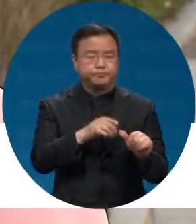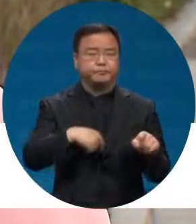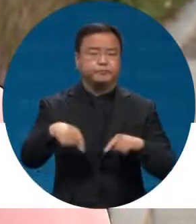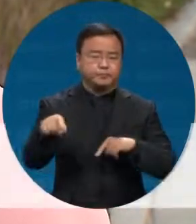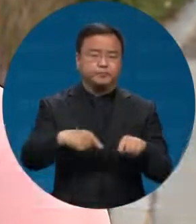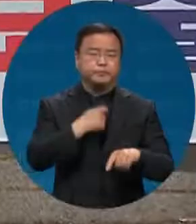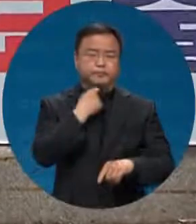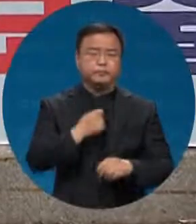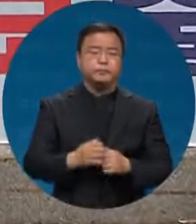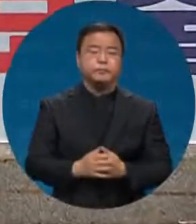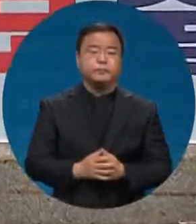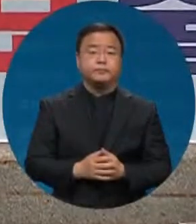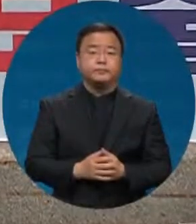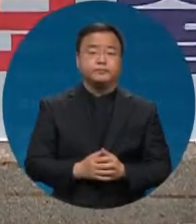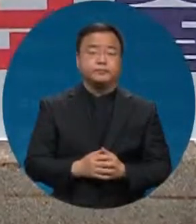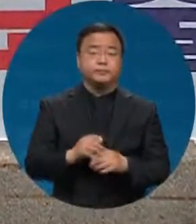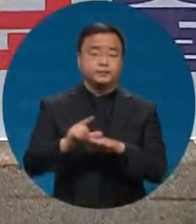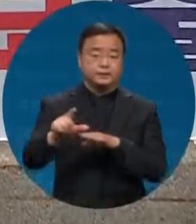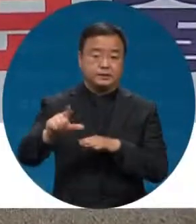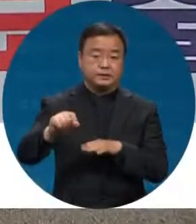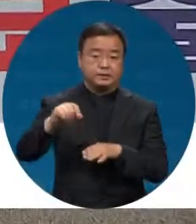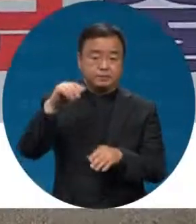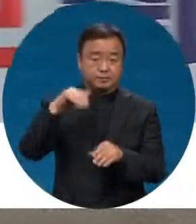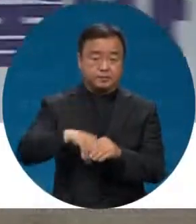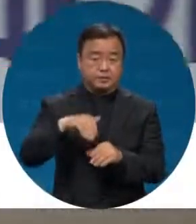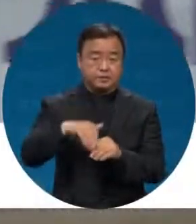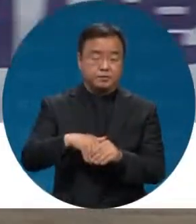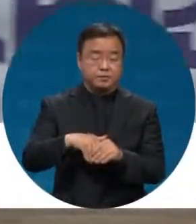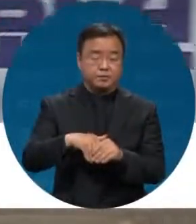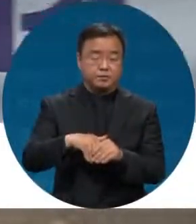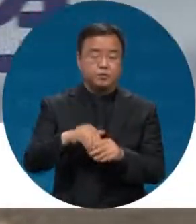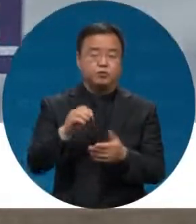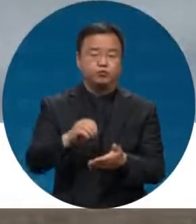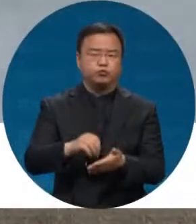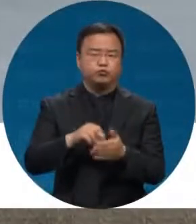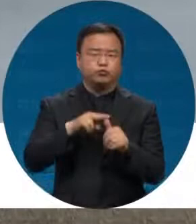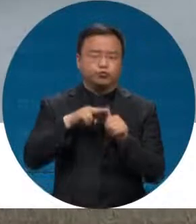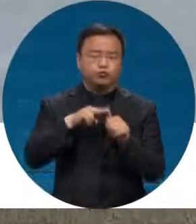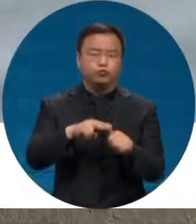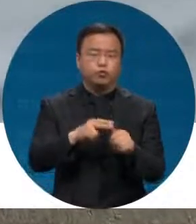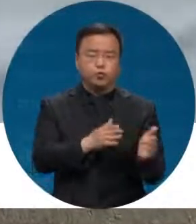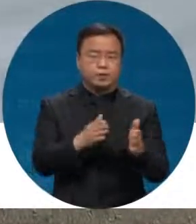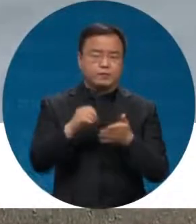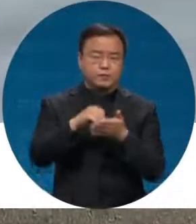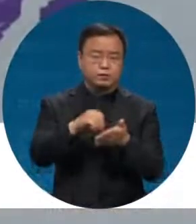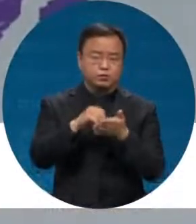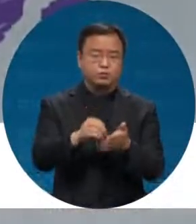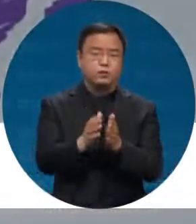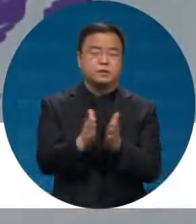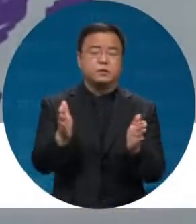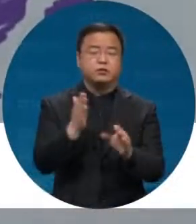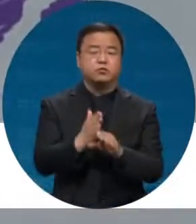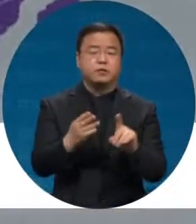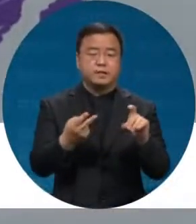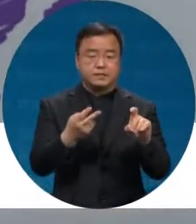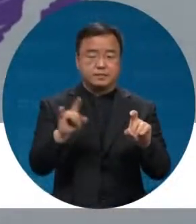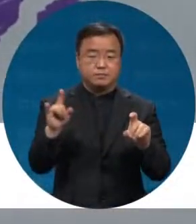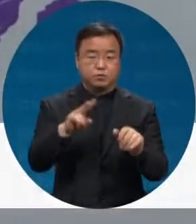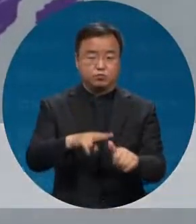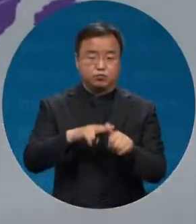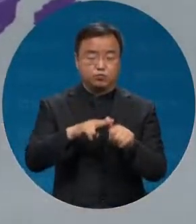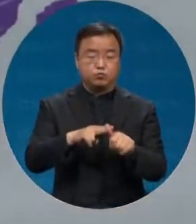하겠습니다. 지방선거 예비 후보 등록이 본격화되면서 출마를 선언하는 10대 후보자들이 속속 나오고